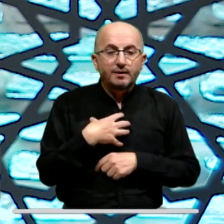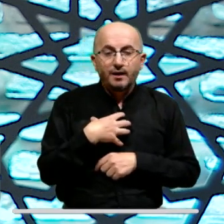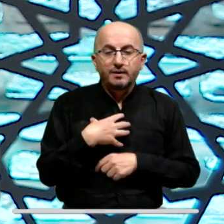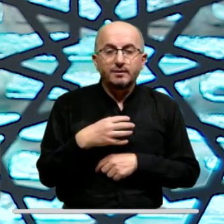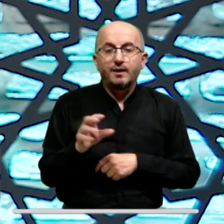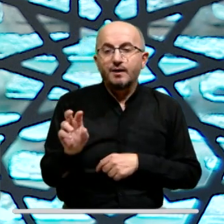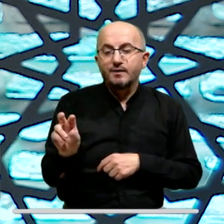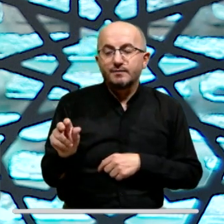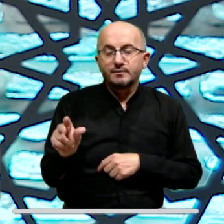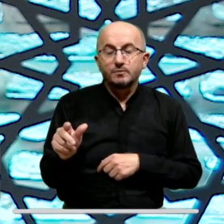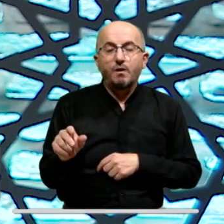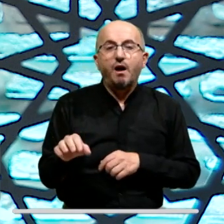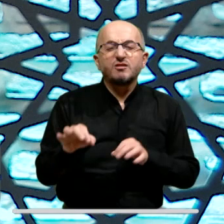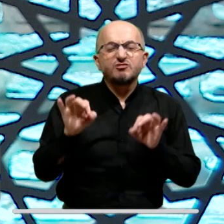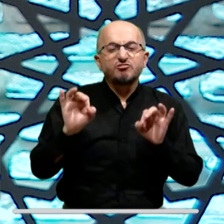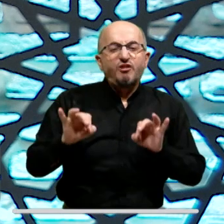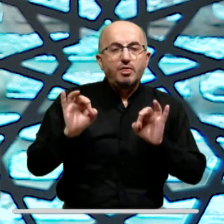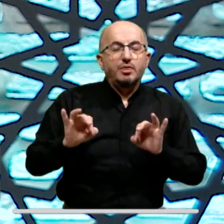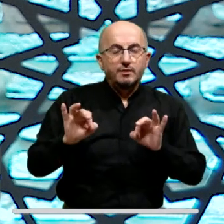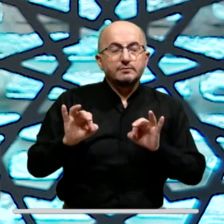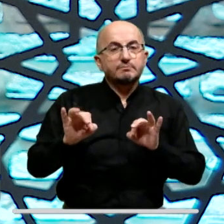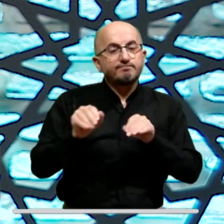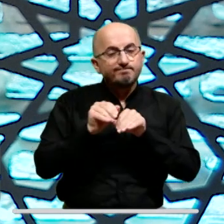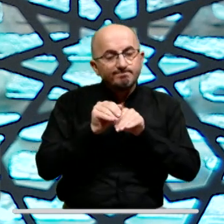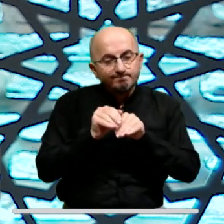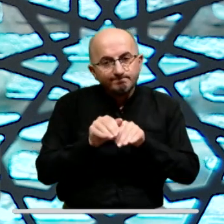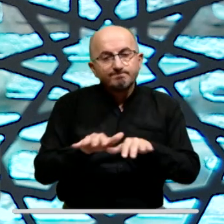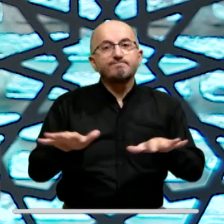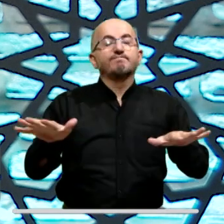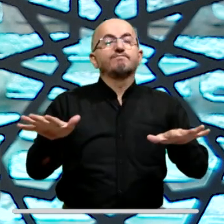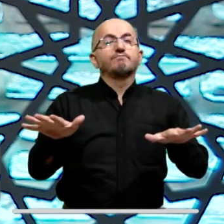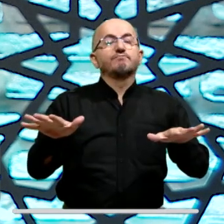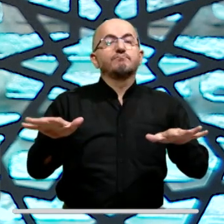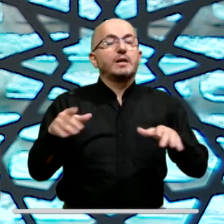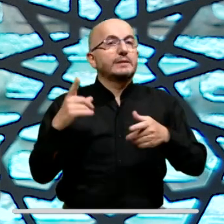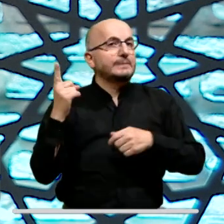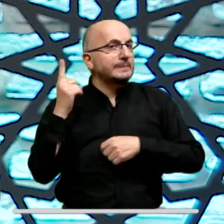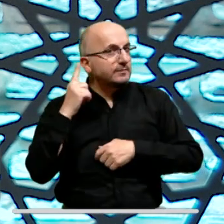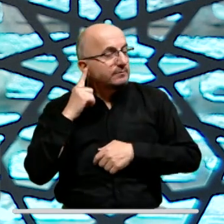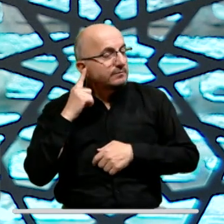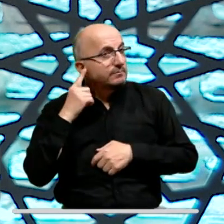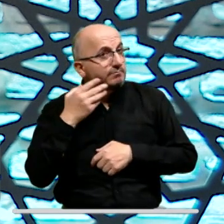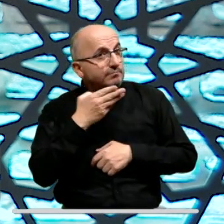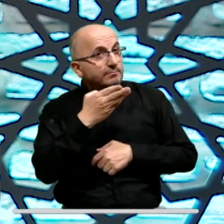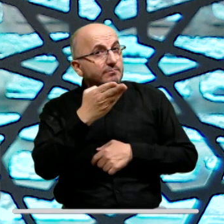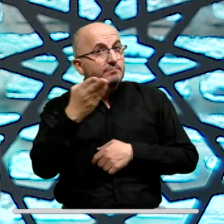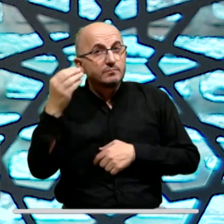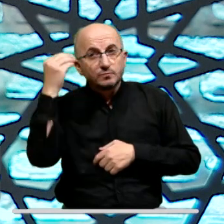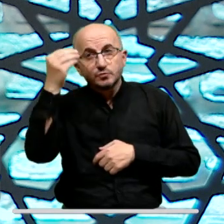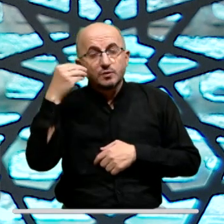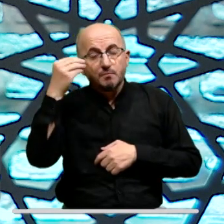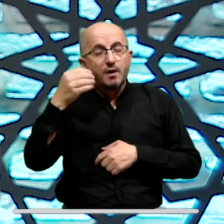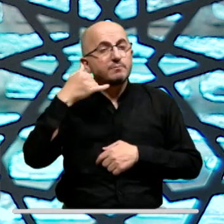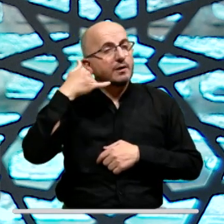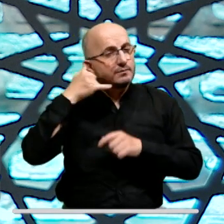da programımız canlı şekilde yayınlanıyor. Radyo üzerinden bizi dinleyen dinleyicilerimiz de muhterem hocama hem